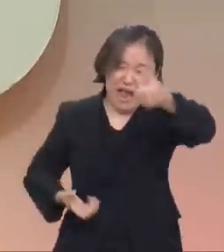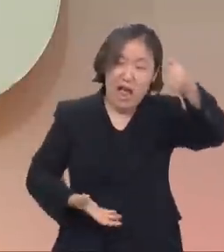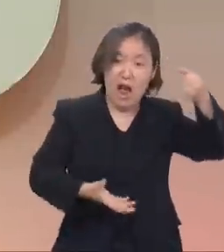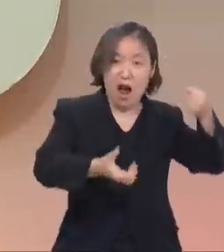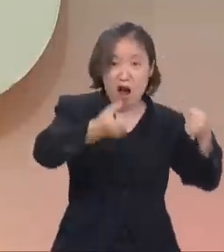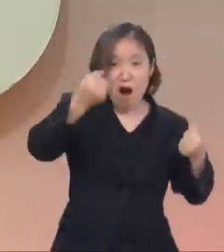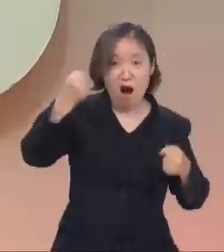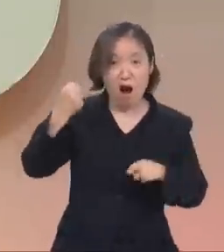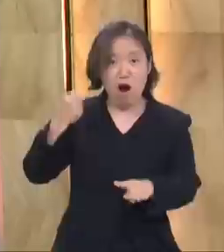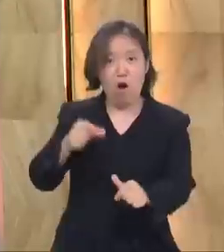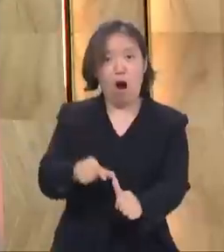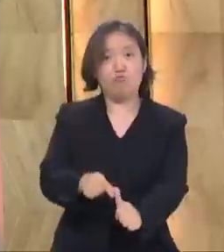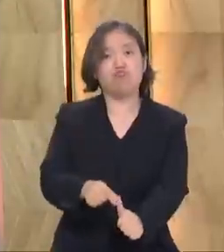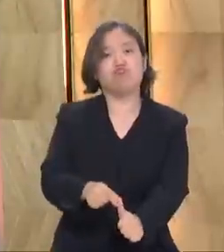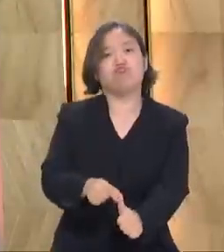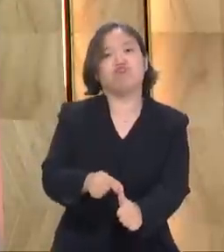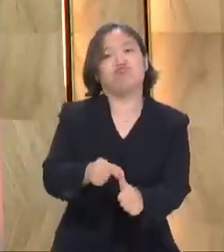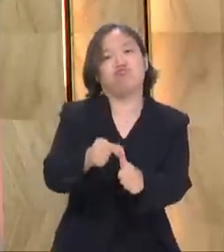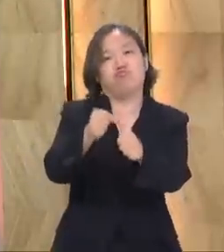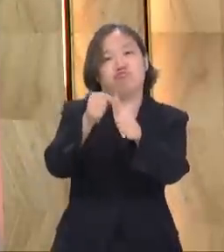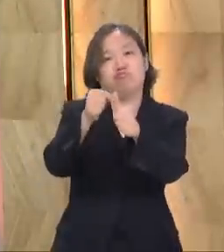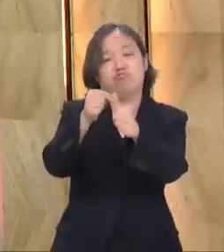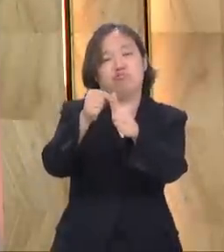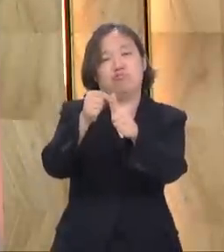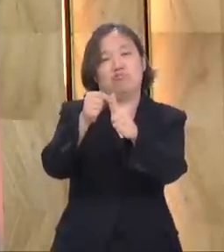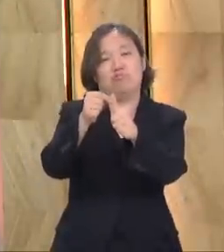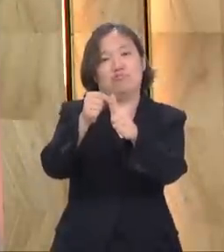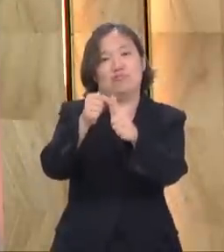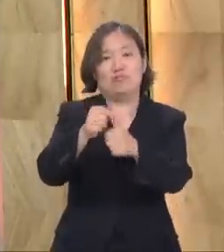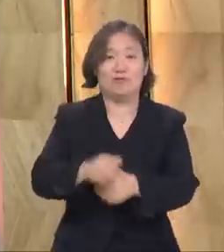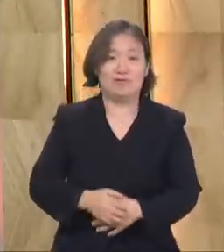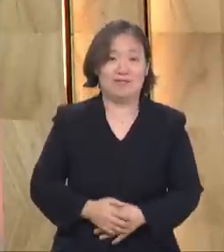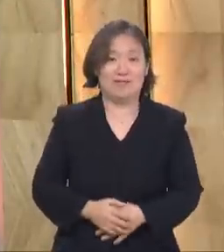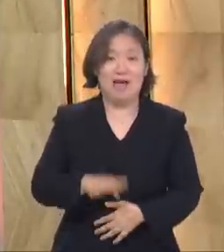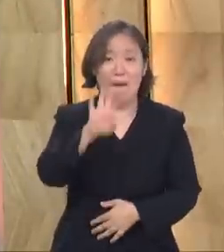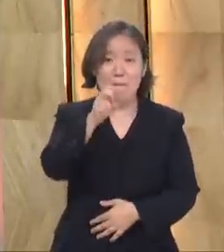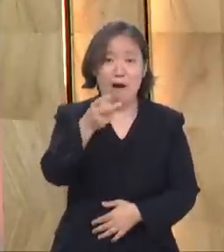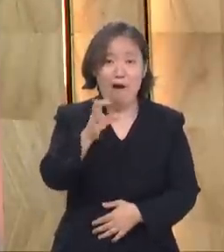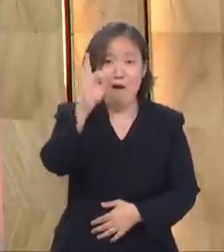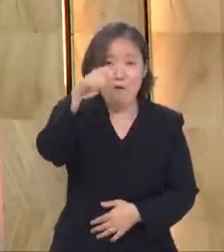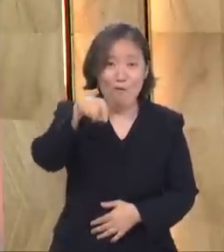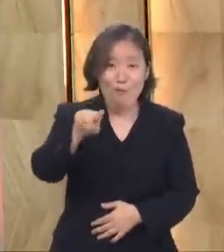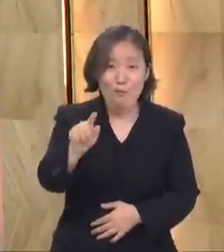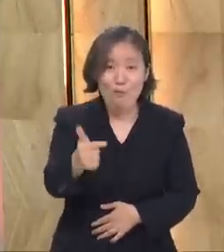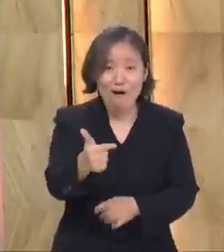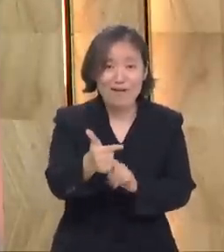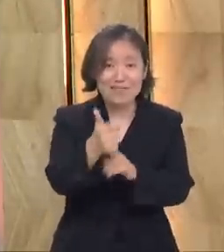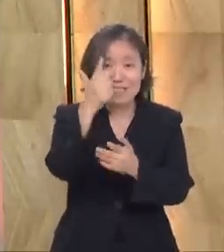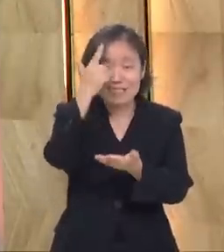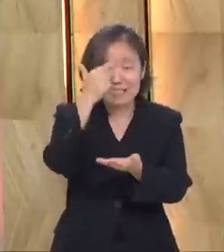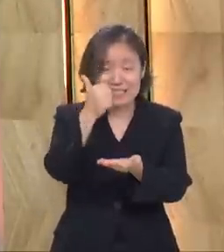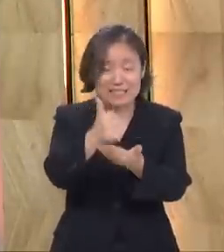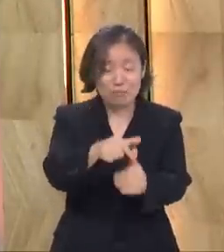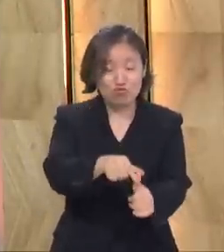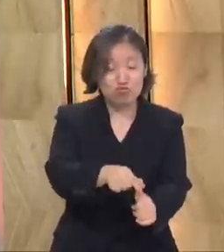드러내게 됩니다 나무를 다 드러내고 난 뒤에 쓰러져 있는 평온스님을